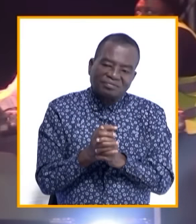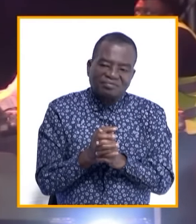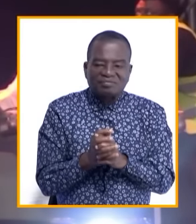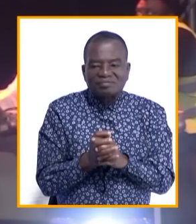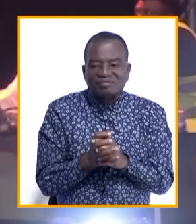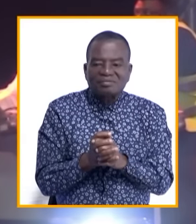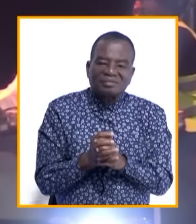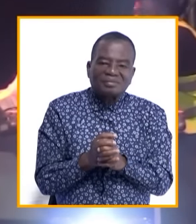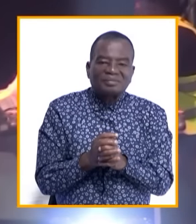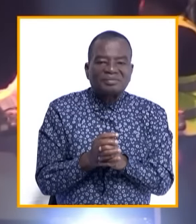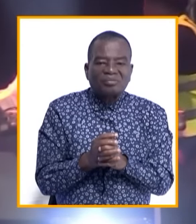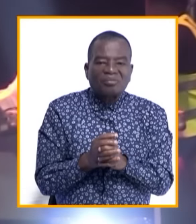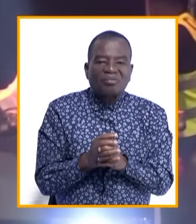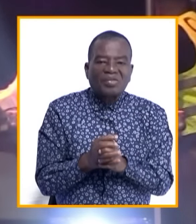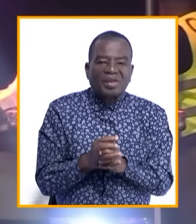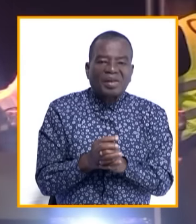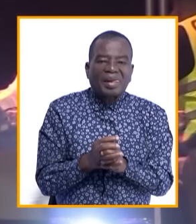Festival.